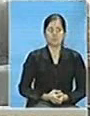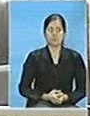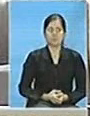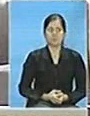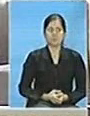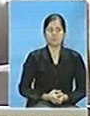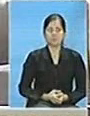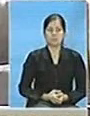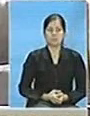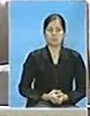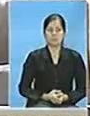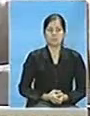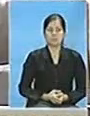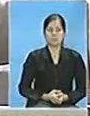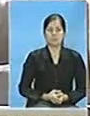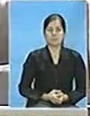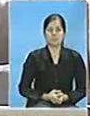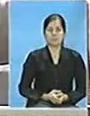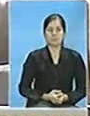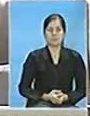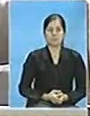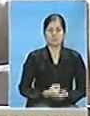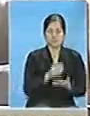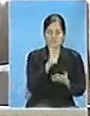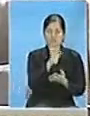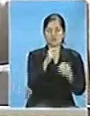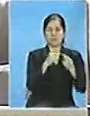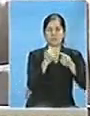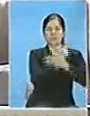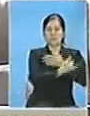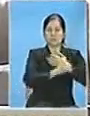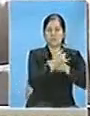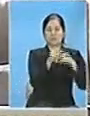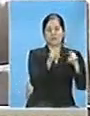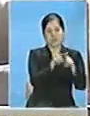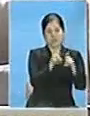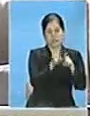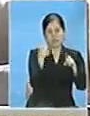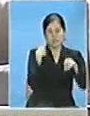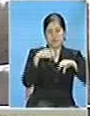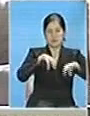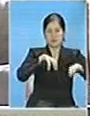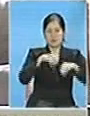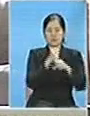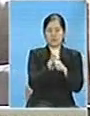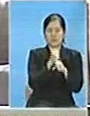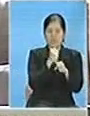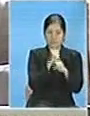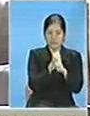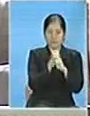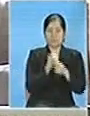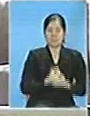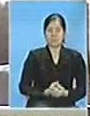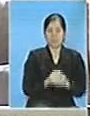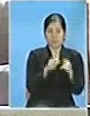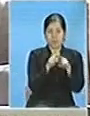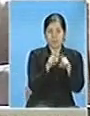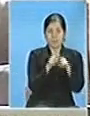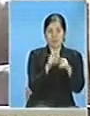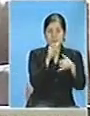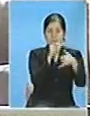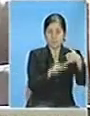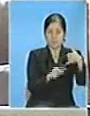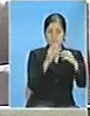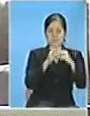มิสซิสซิปปีนะครับเขาทำโพลเดอร์อย่างนี้เป็นการกลางเมืองแต่เขาทำในบ่อเขาทำในแม่น้ำเหมือนที่ท่านปาโมดออก